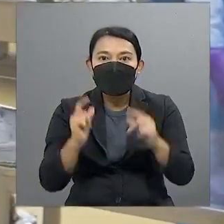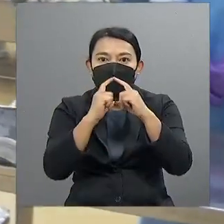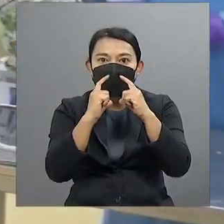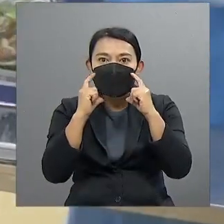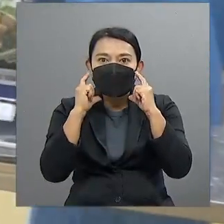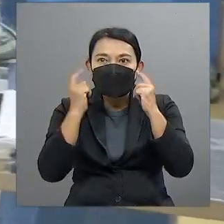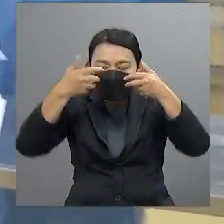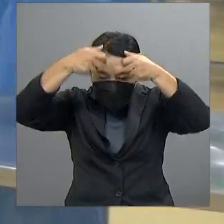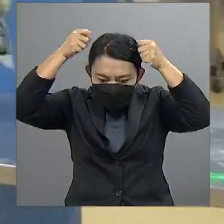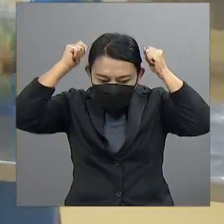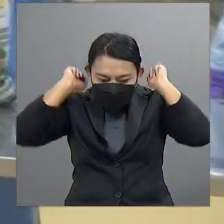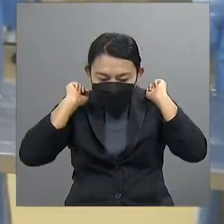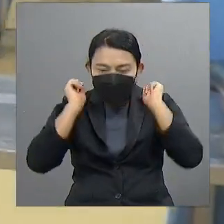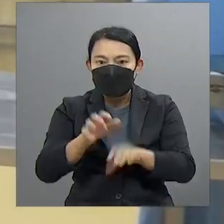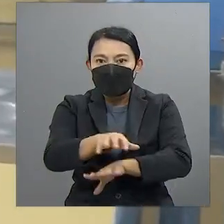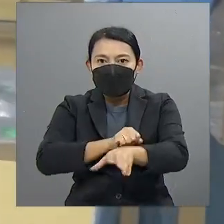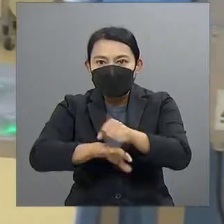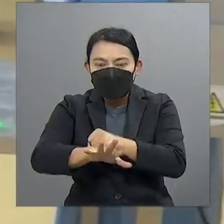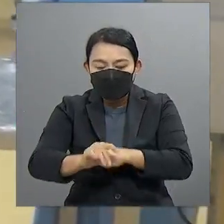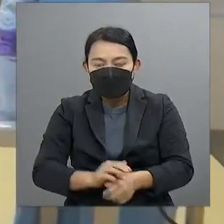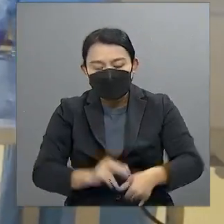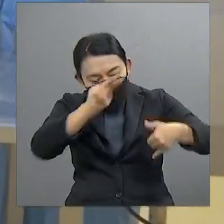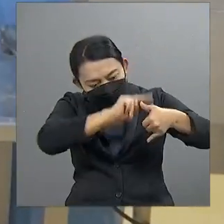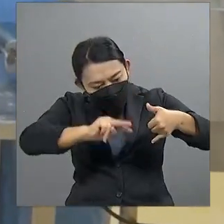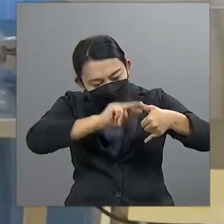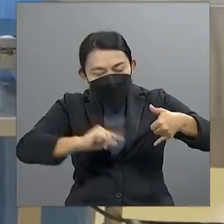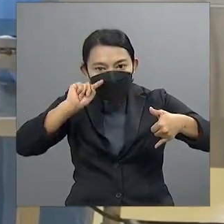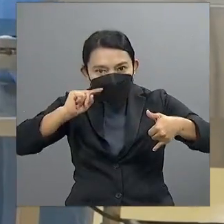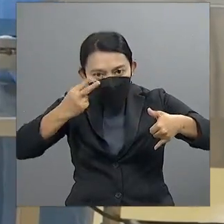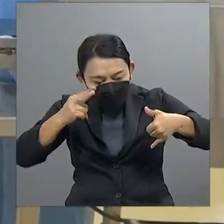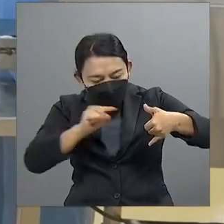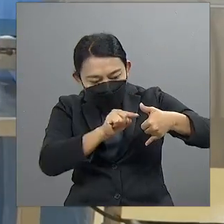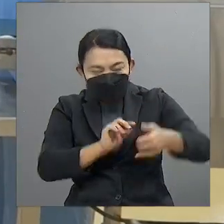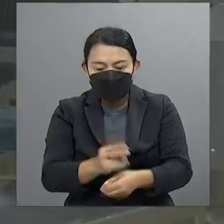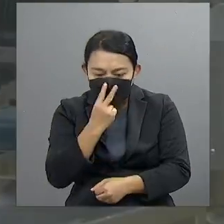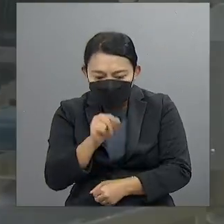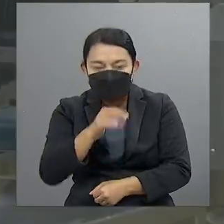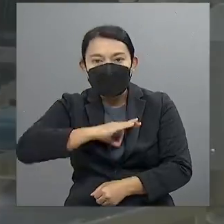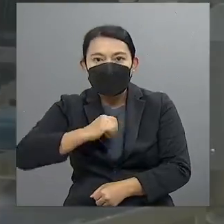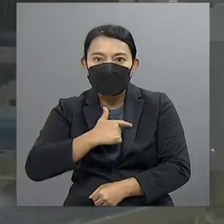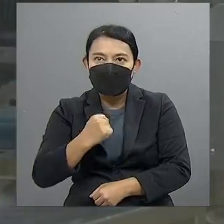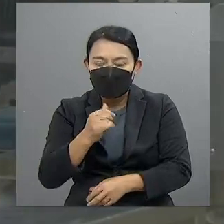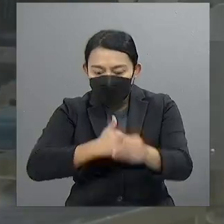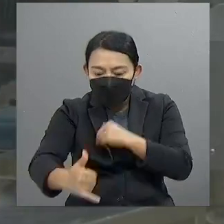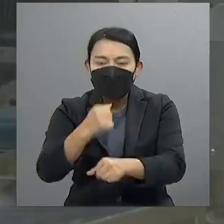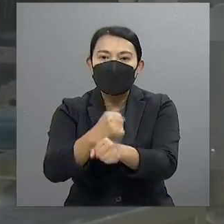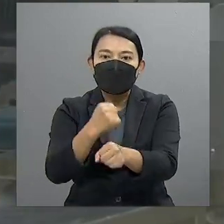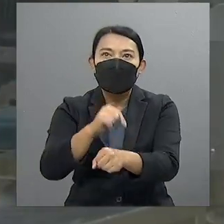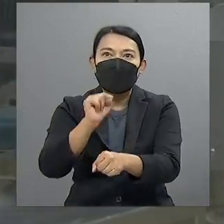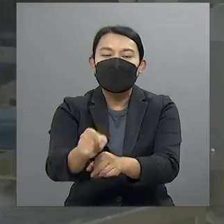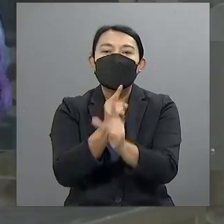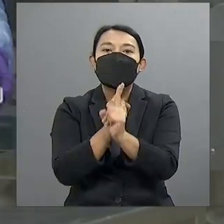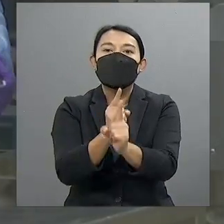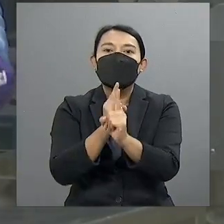เดิมแล้วก็จะมีการตรวจสอบซ้ำอีกครั้งหนึ่งเพื่อจะให้ลักษณะของงานเนี่ยมั่นใจว่าผู้ที่เข้าไปปฏิบัติงานนั้นมีการปฏิบัติตามสุขอนามัยสุขคน